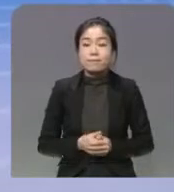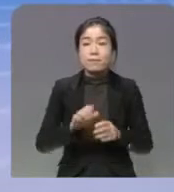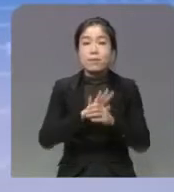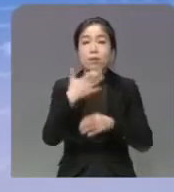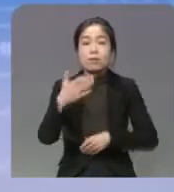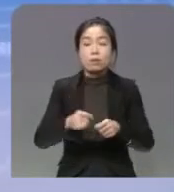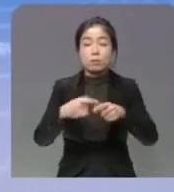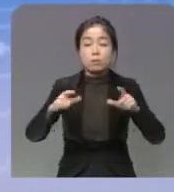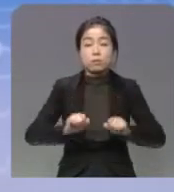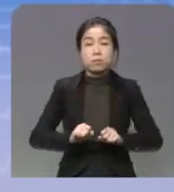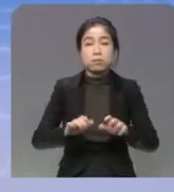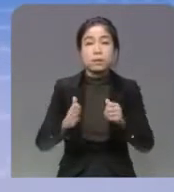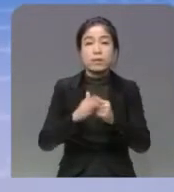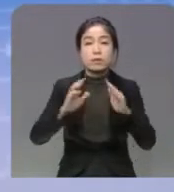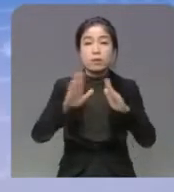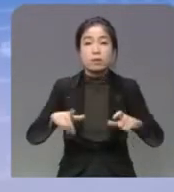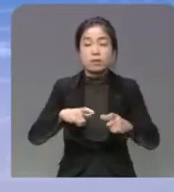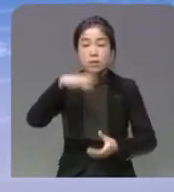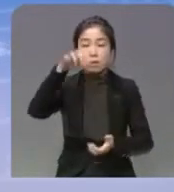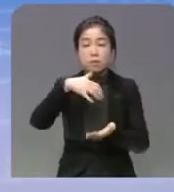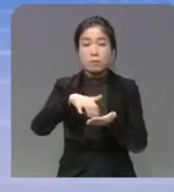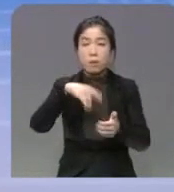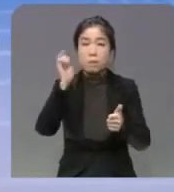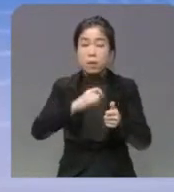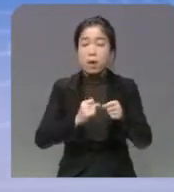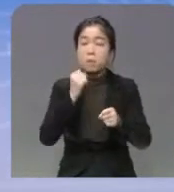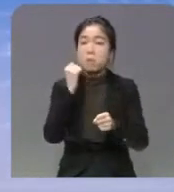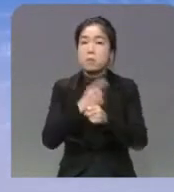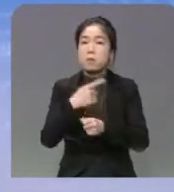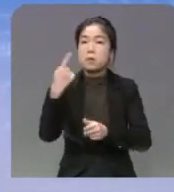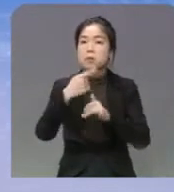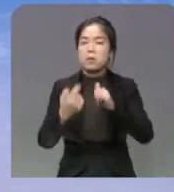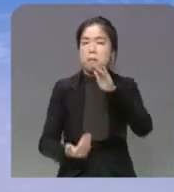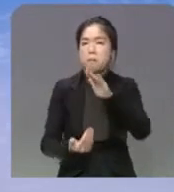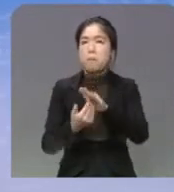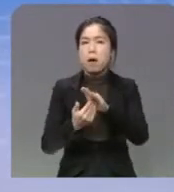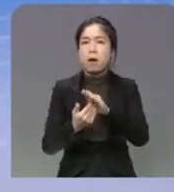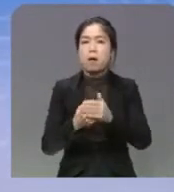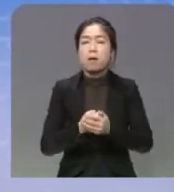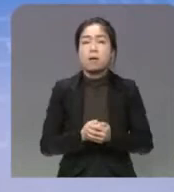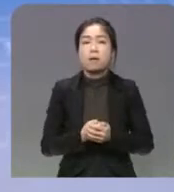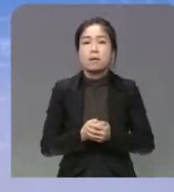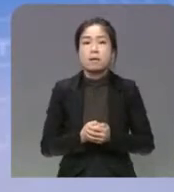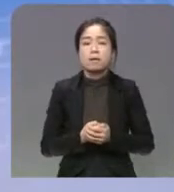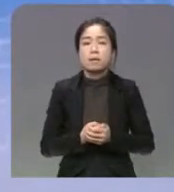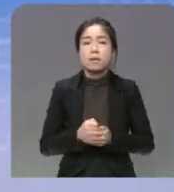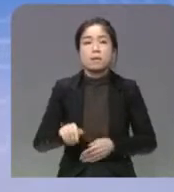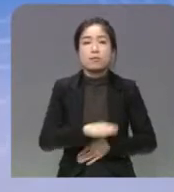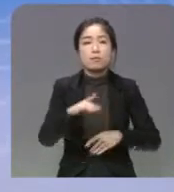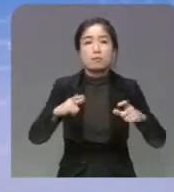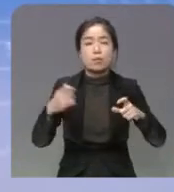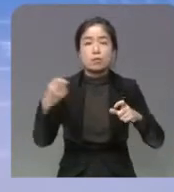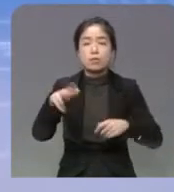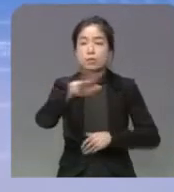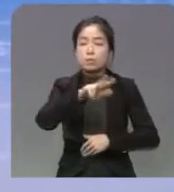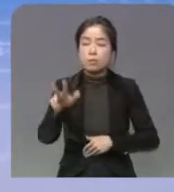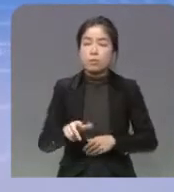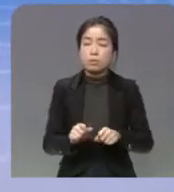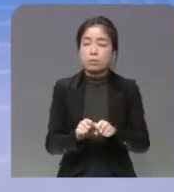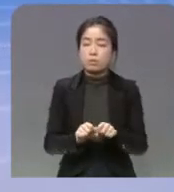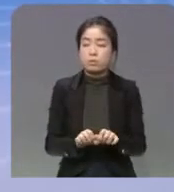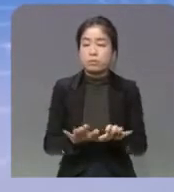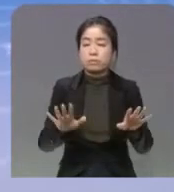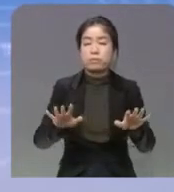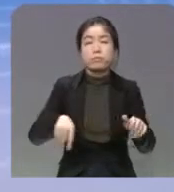코로나19 확산으로 광주와 전남의 누적 확진자가 벌써 1,000명에 육박하고 있습니다. 우리 지역은 물론 전국적인